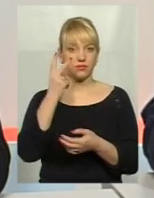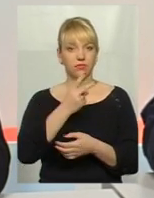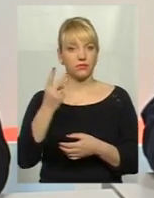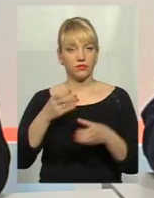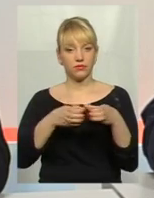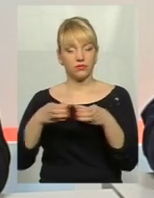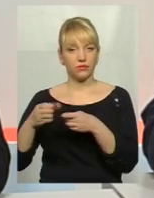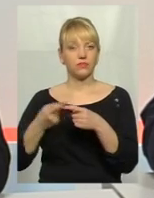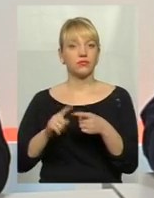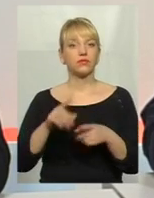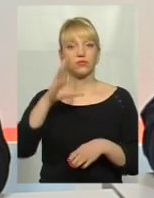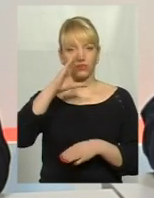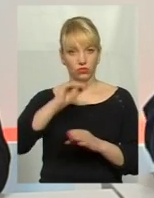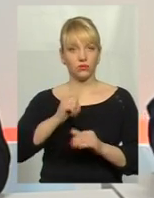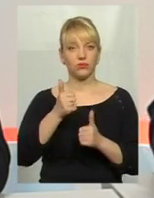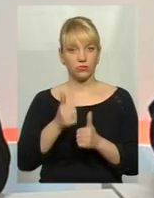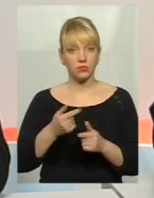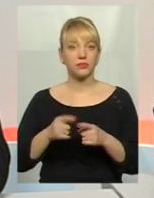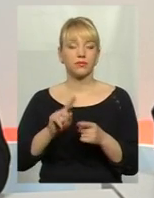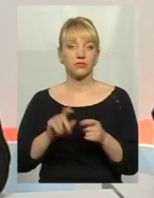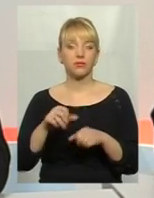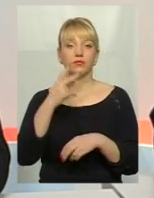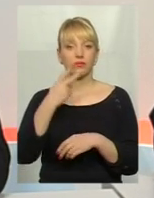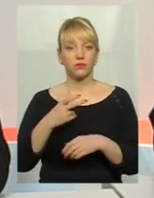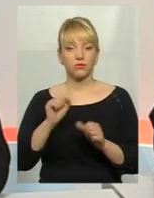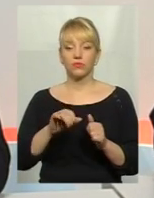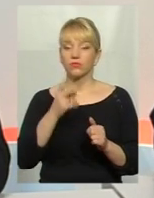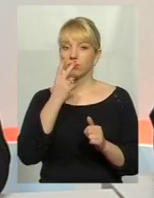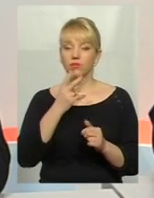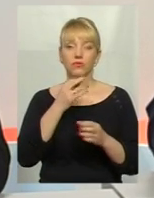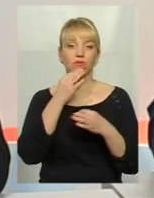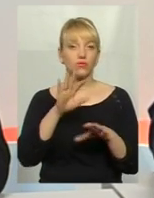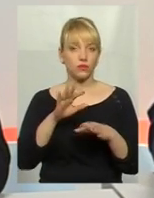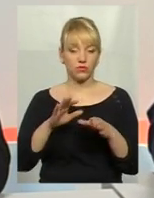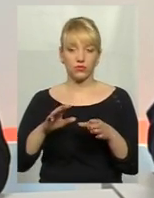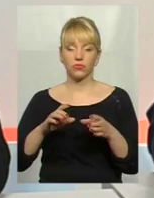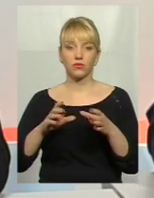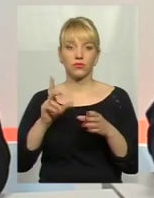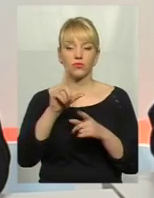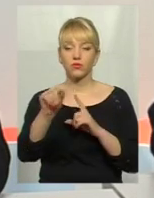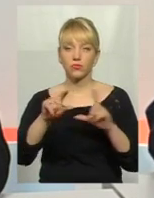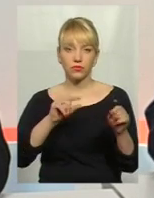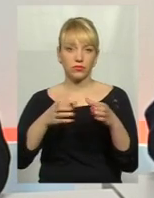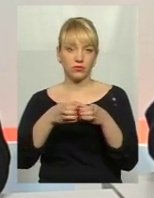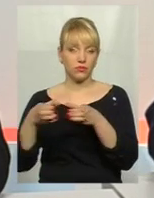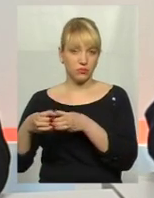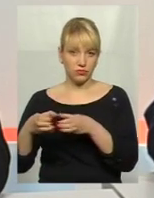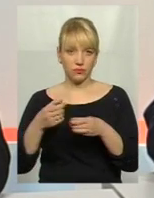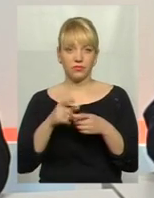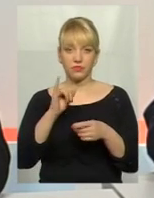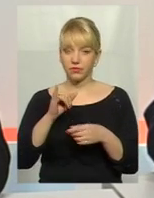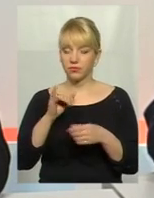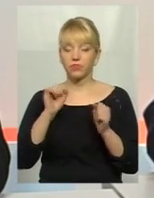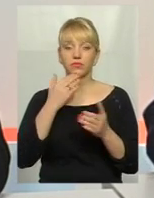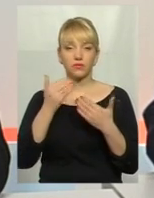мене, є успішним. І він може показати, можна поїхати в будь-яку громаду на сьогоднішній день і поспілкуватися. І наш